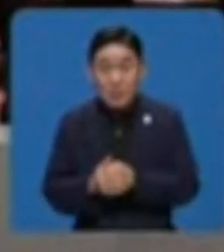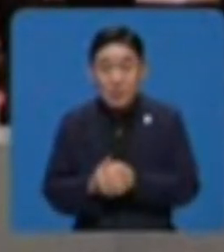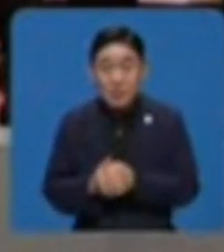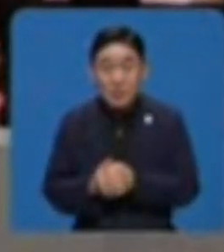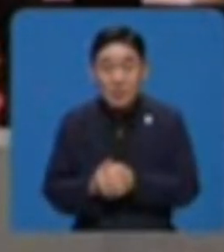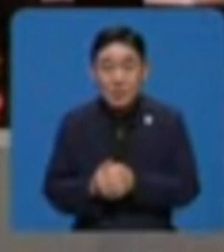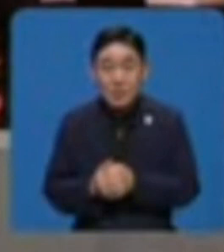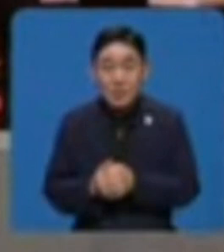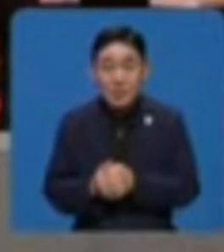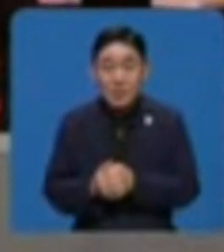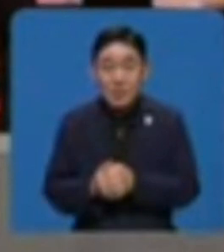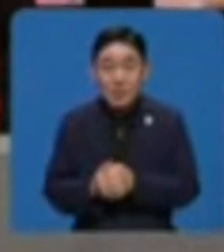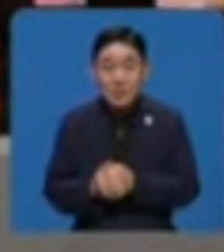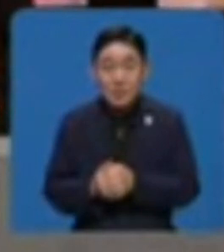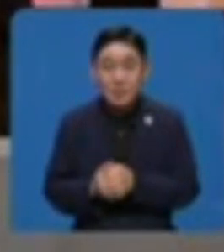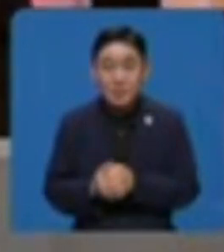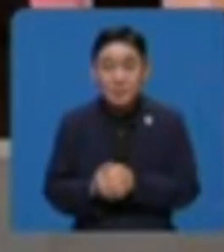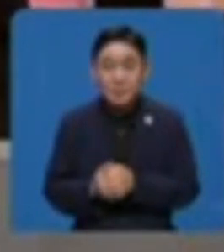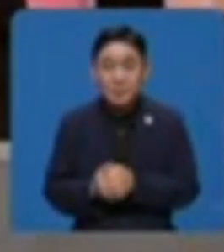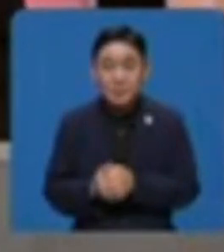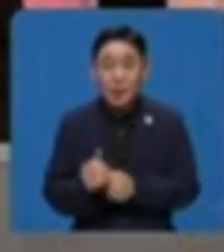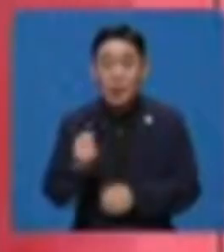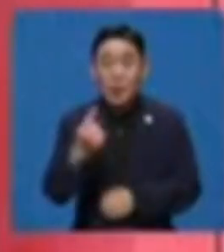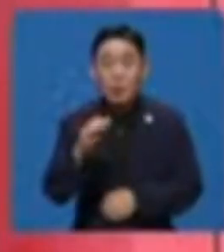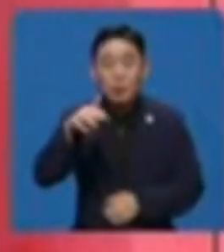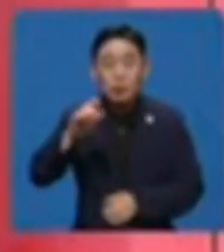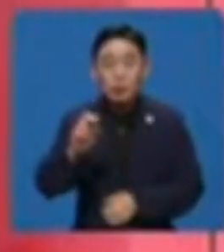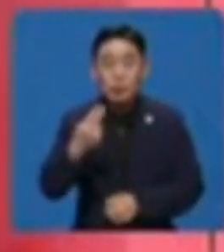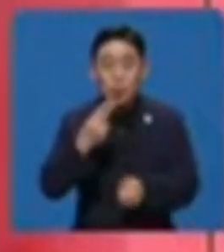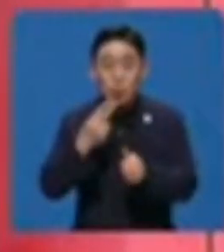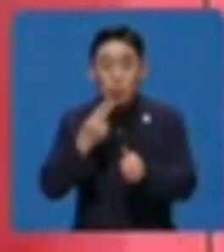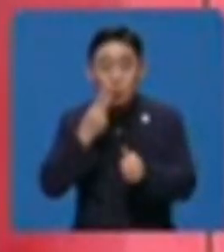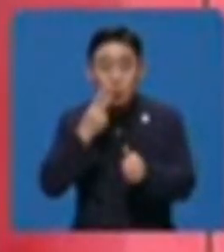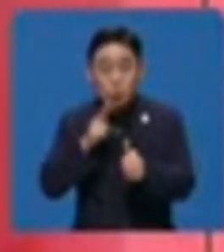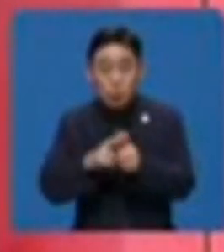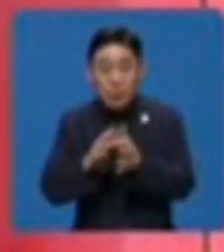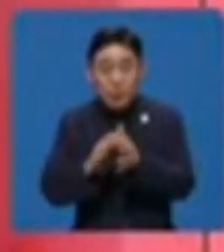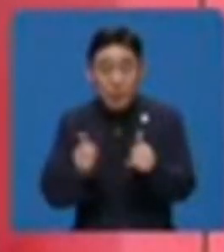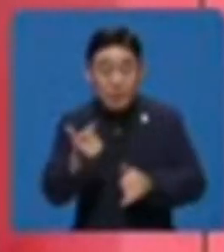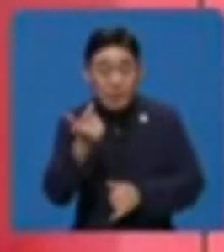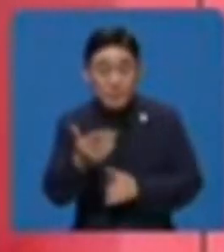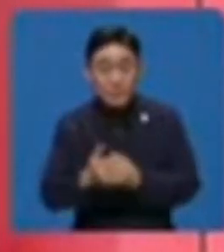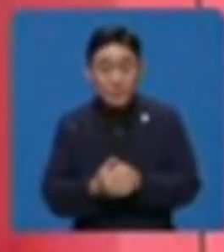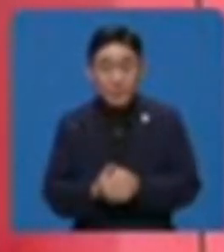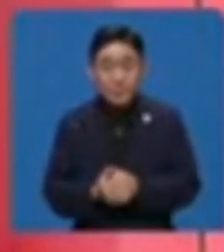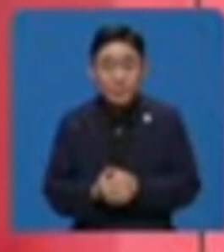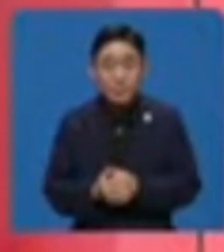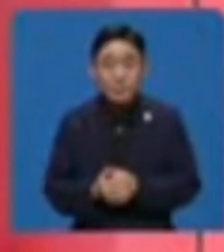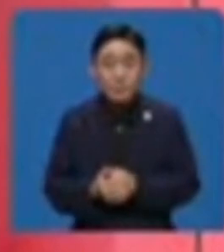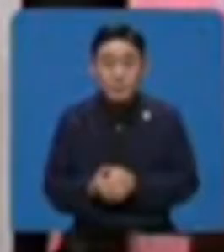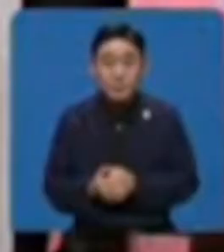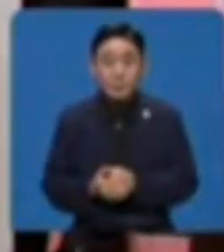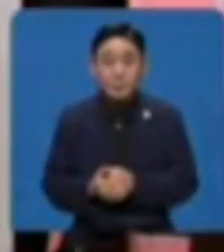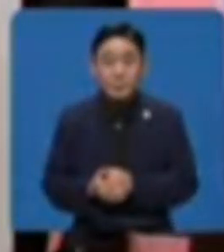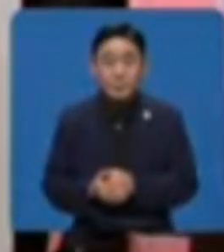합니다. 네. 우리 홍준표 예. 의원께 여쭤보겠습니다.